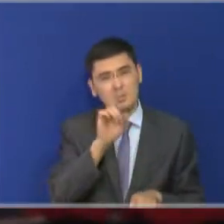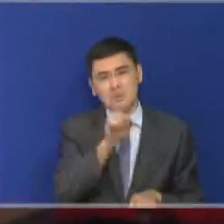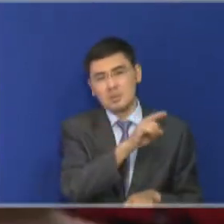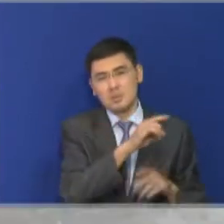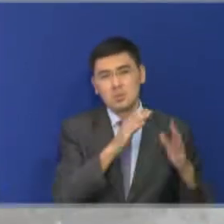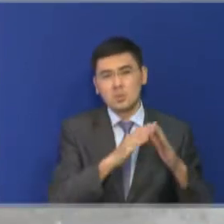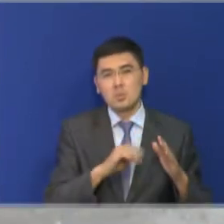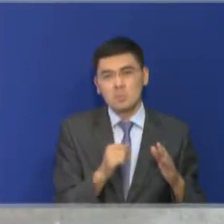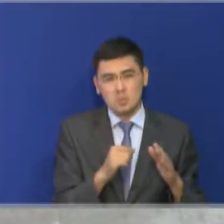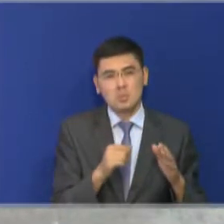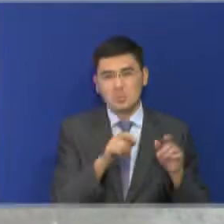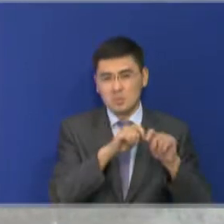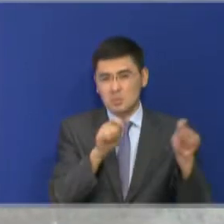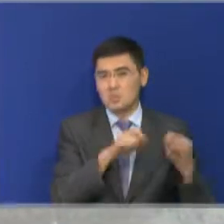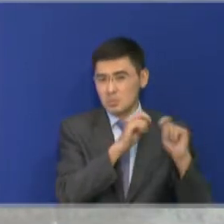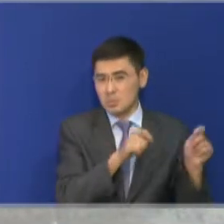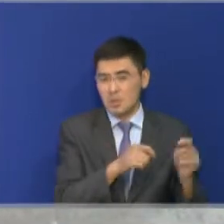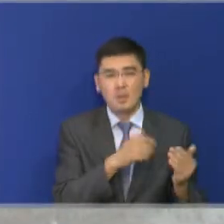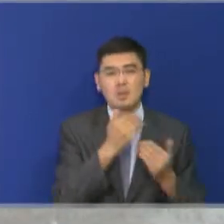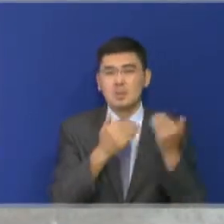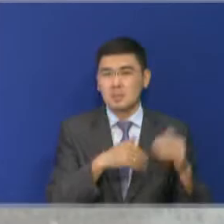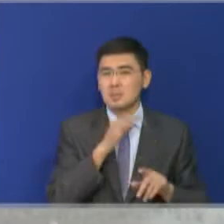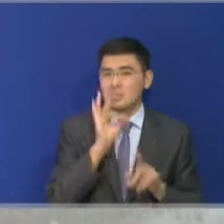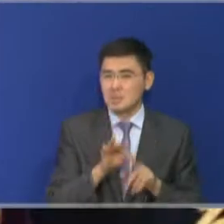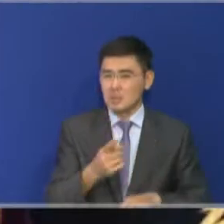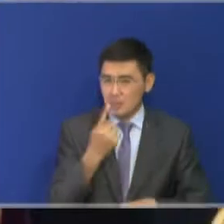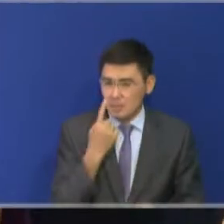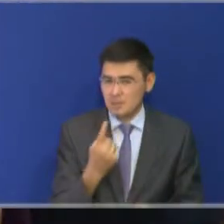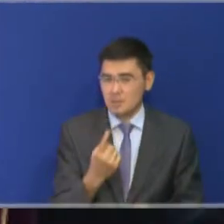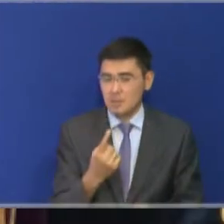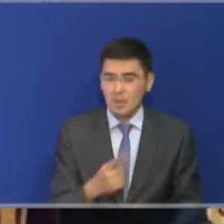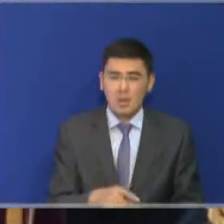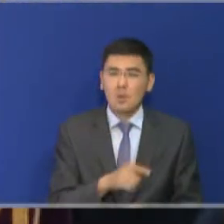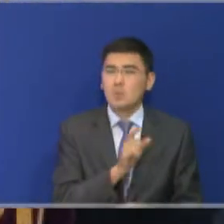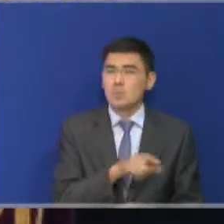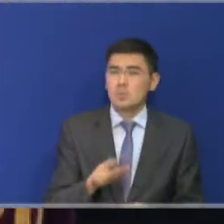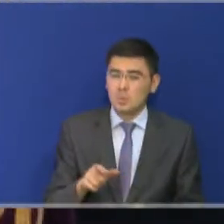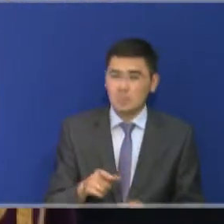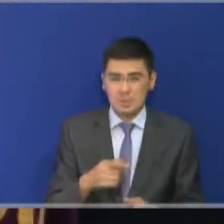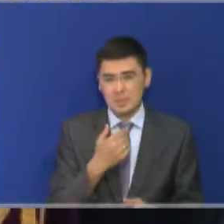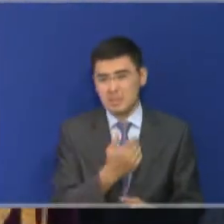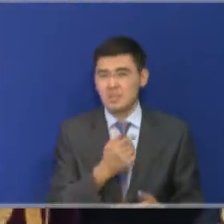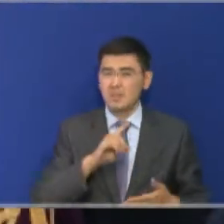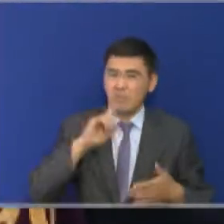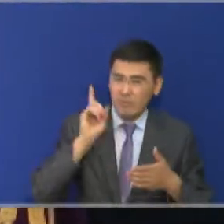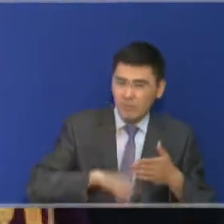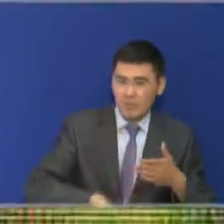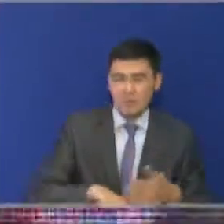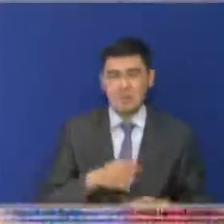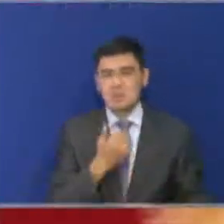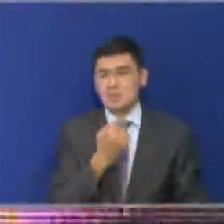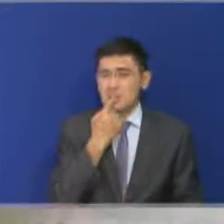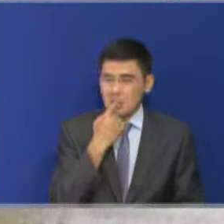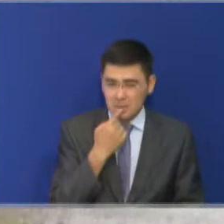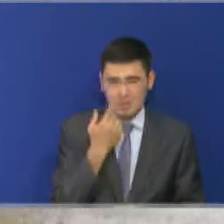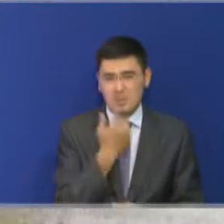этномәдени бірлестіктердің ұстанған бағыты бір. Әр ұлттың тілі мен дінін, мәдениеті мен тарихын сақтау және жастарға насихаттау.